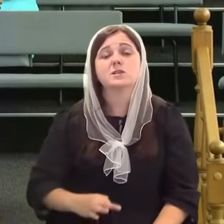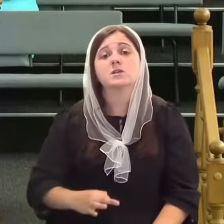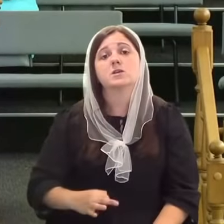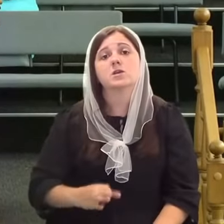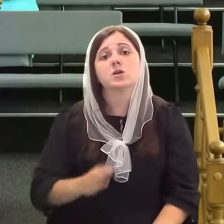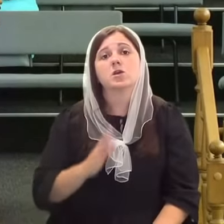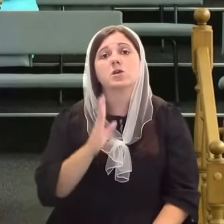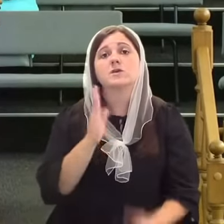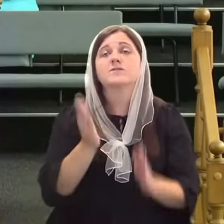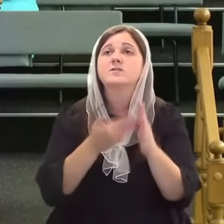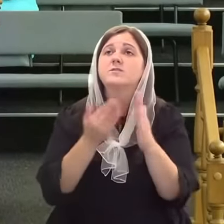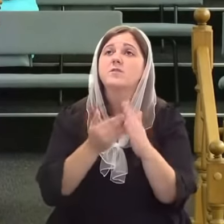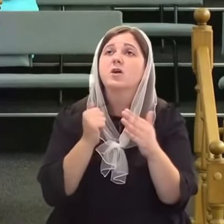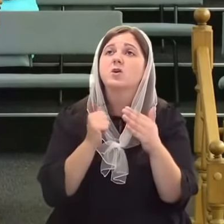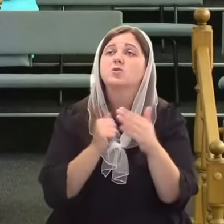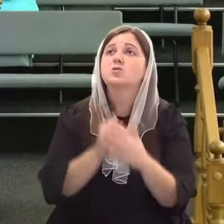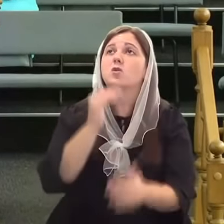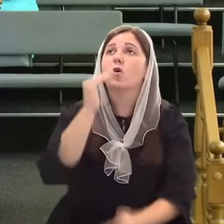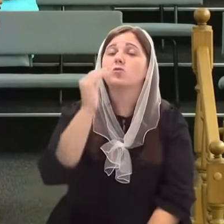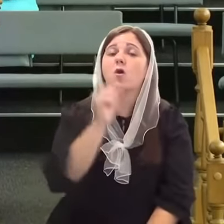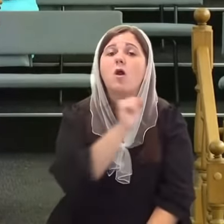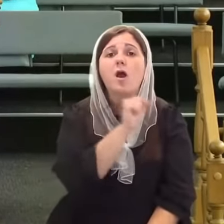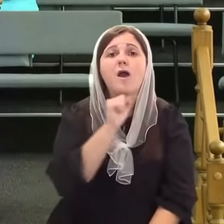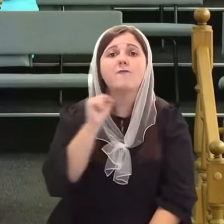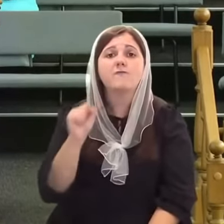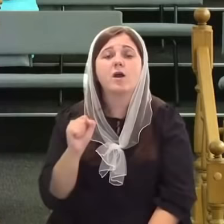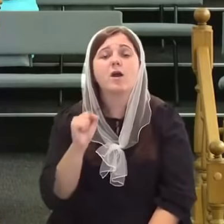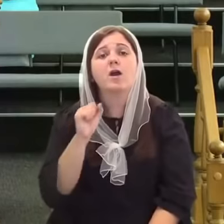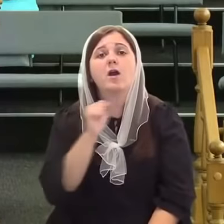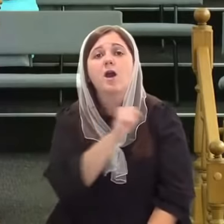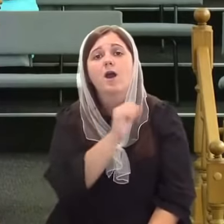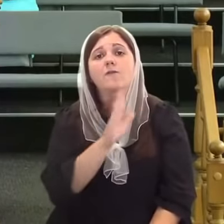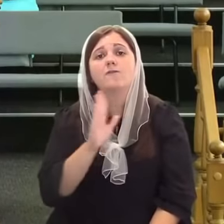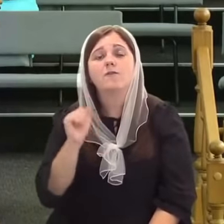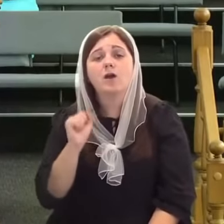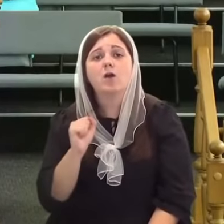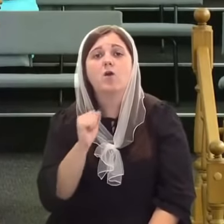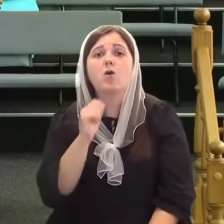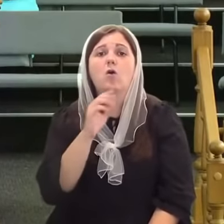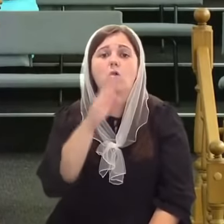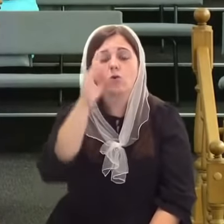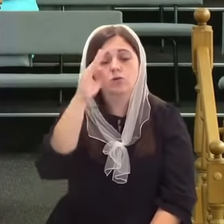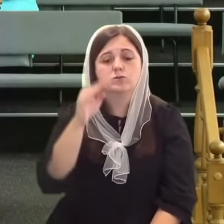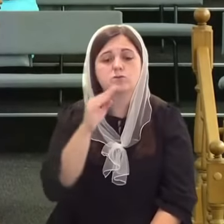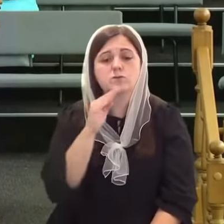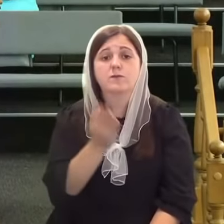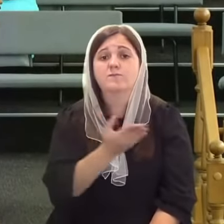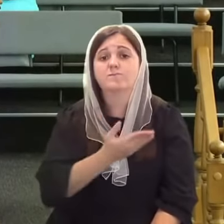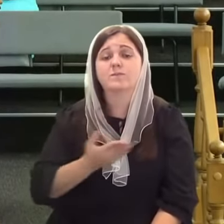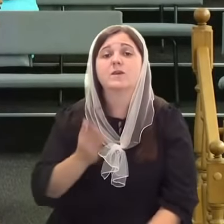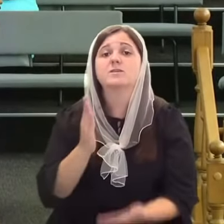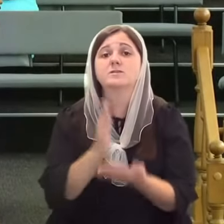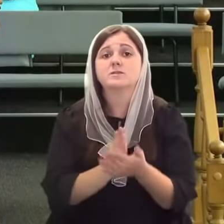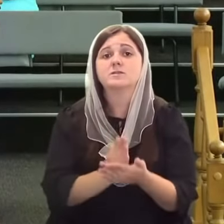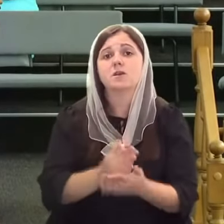Божьи, взываем к Нему «Авва, Отче». Мы не сироты, у нас есть